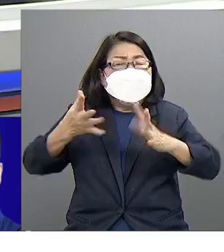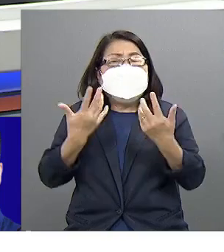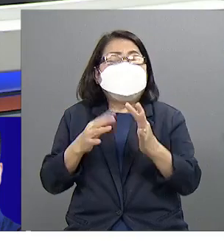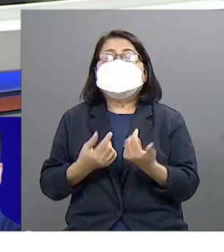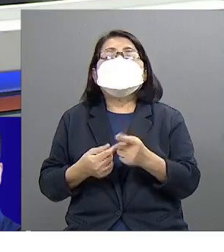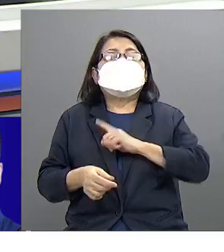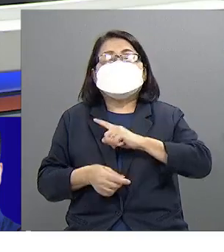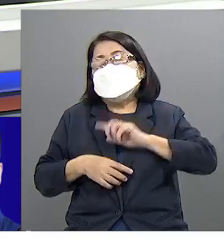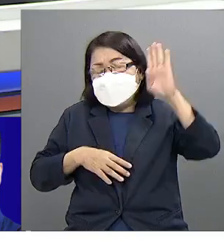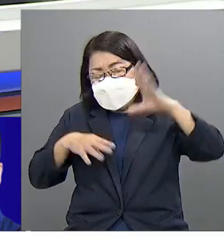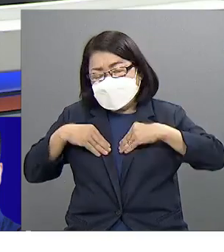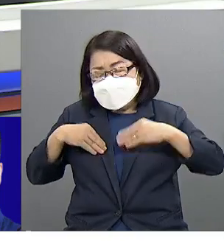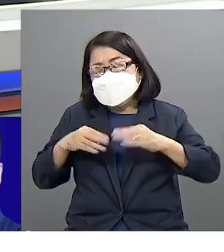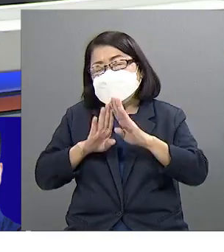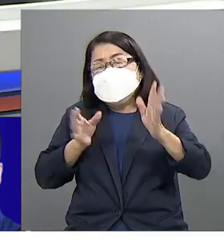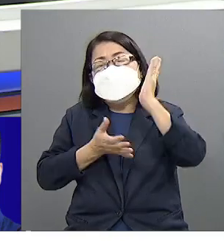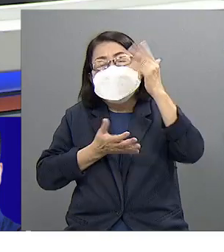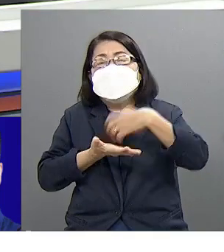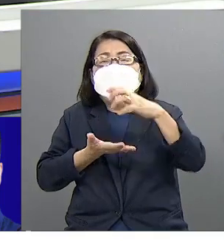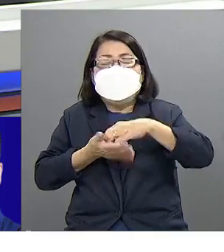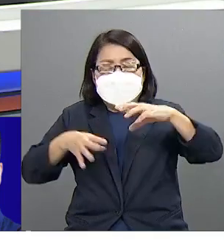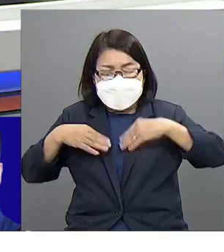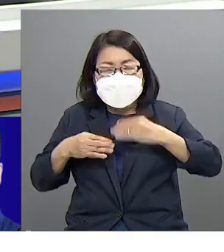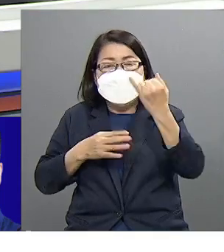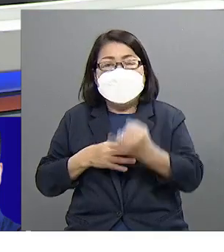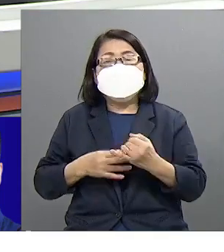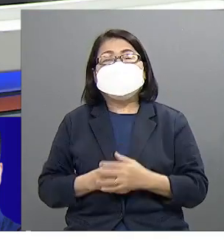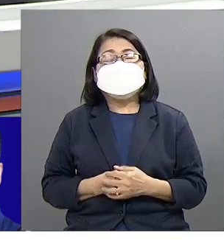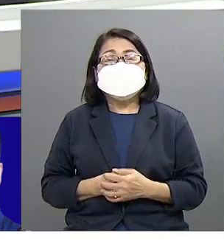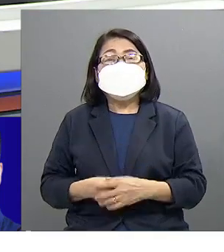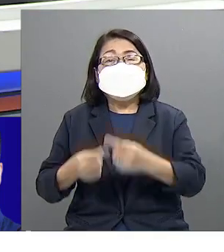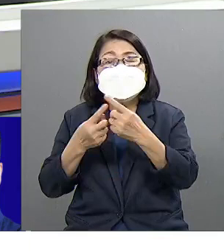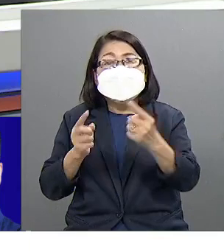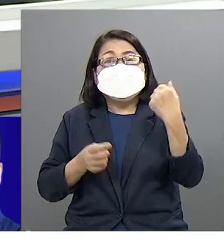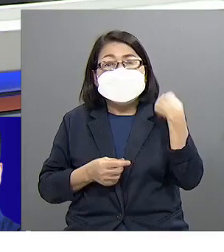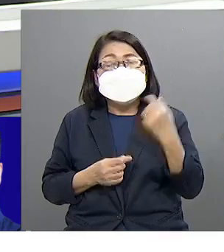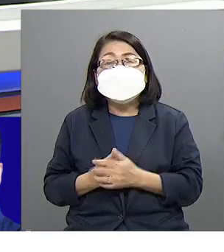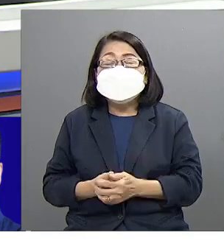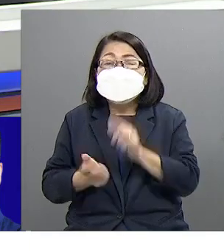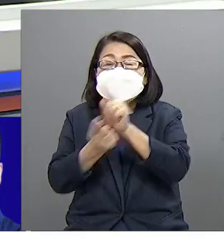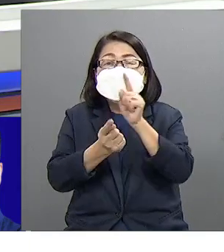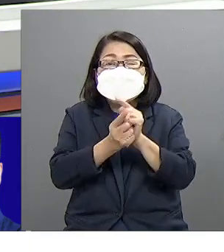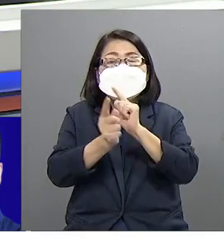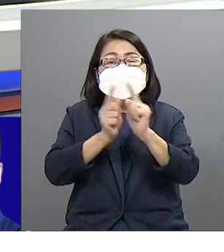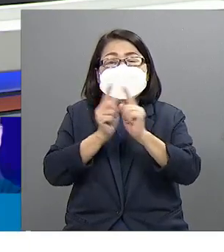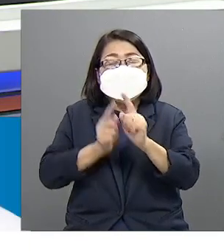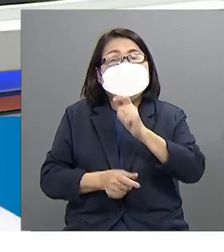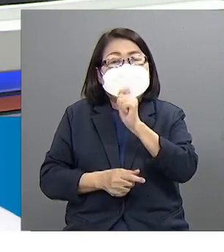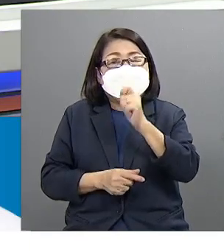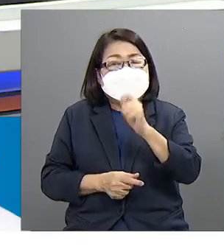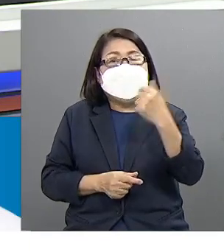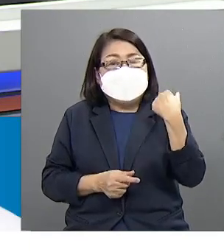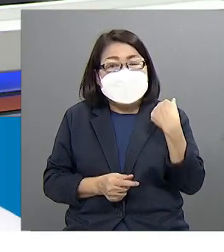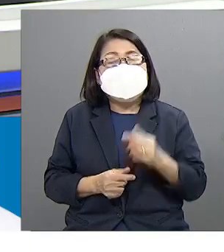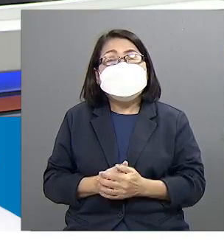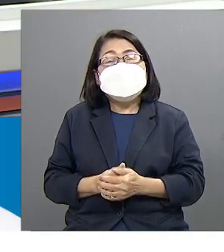เมื่อสักครู่ที่ผ่านมานะคะนอกเหนือจากนี้คนที่เราได้มีโอกาสพูดคุยสัมภาษณ์ไปแล้ว3ชั่วโมงหลังจ